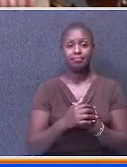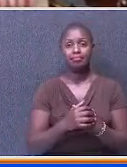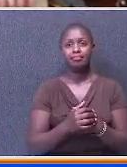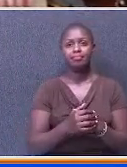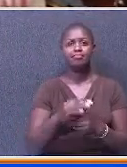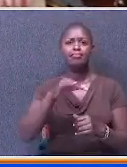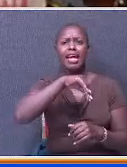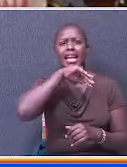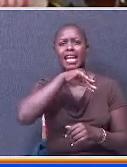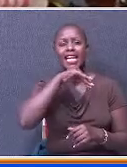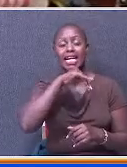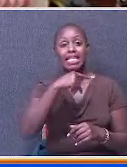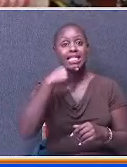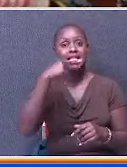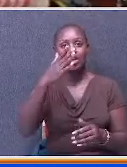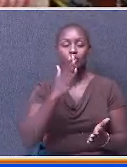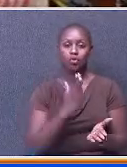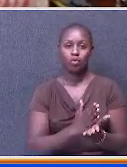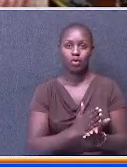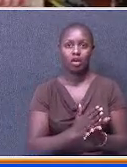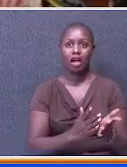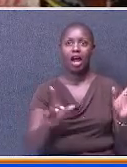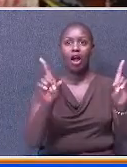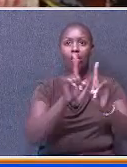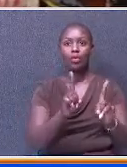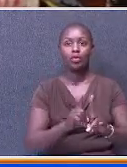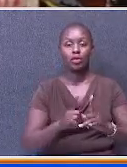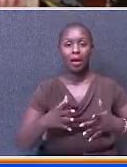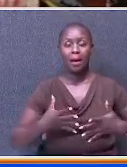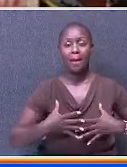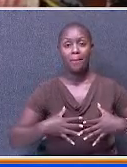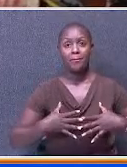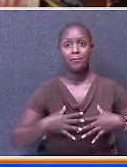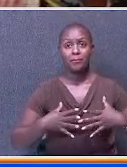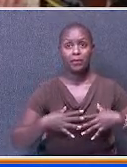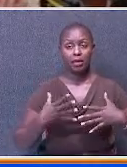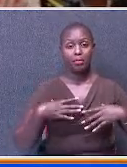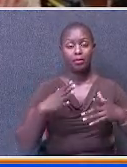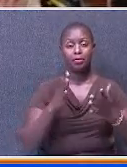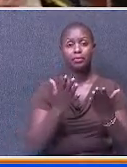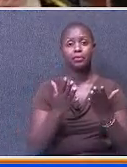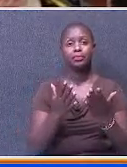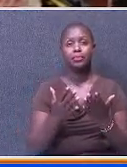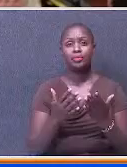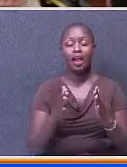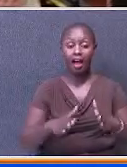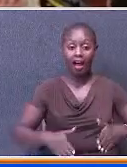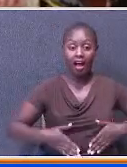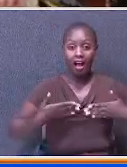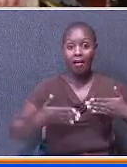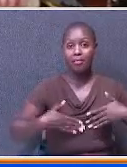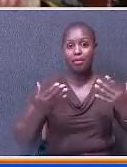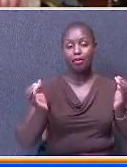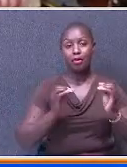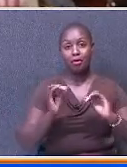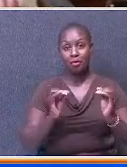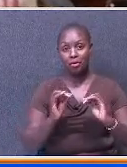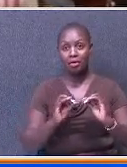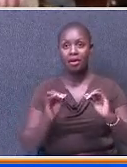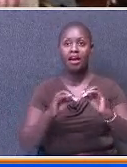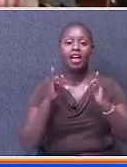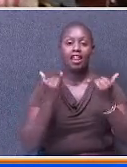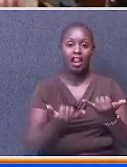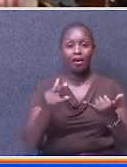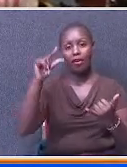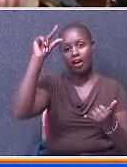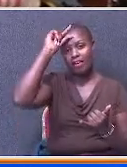Laila alisema hiyo maneno tu. Na mambo watu hawakuwa wamefurahi. Sasa tuko